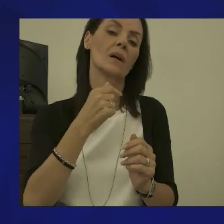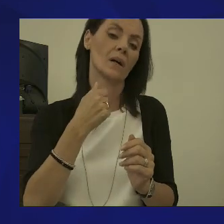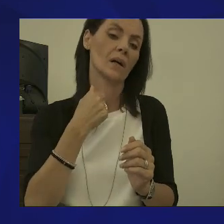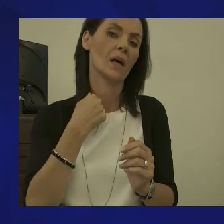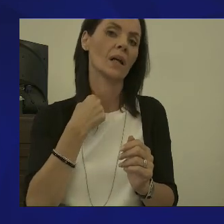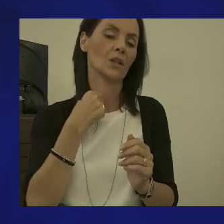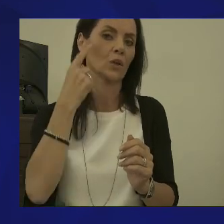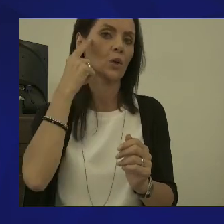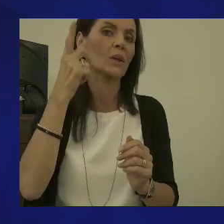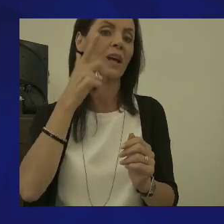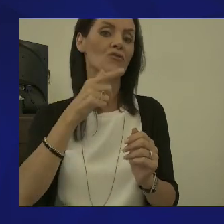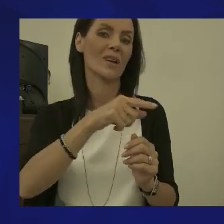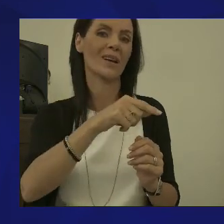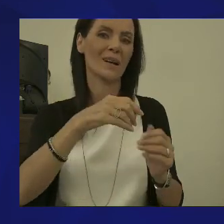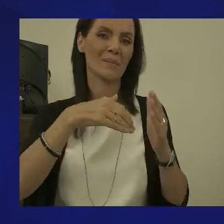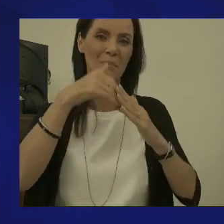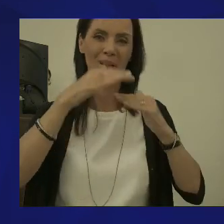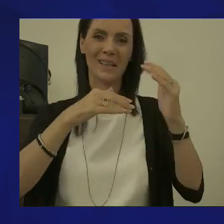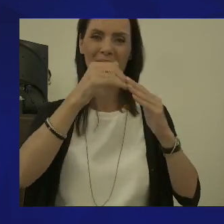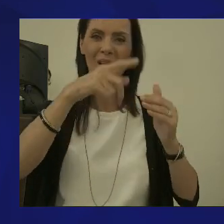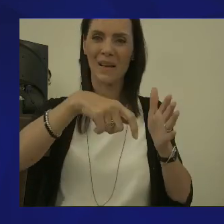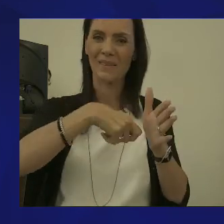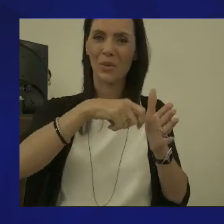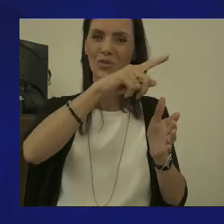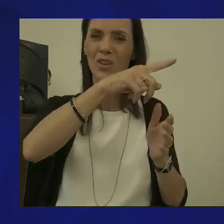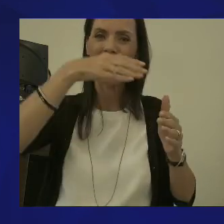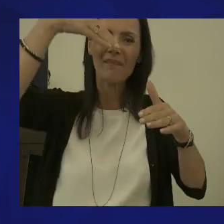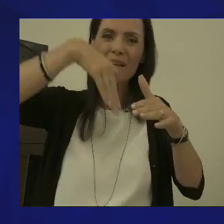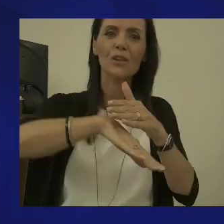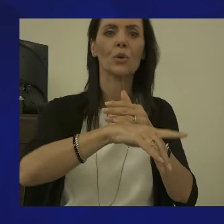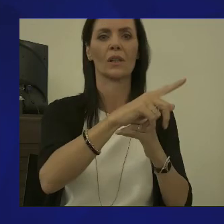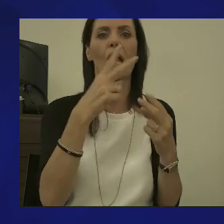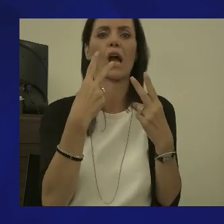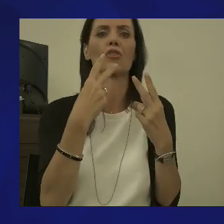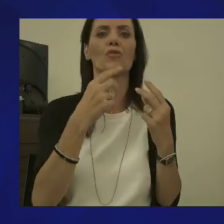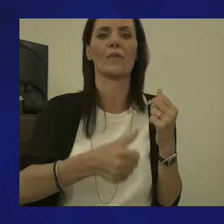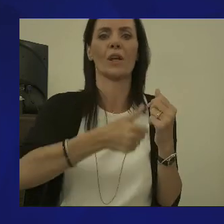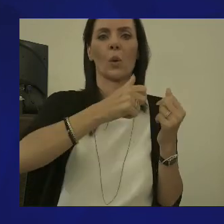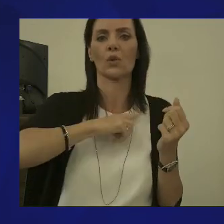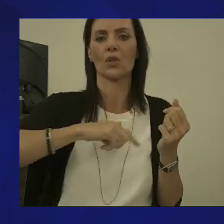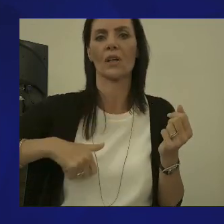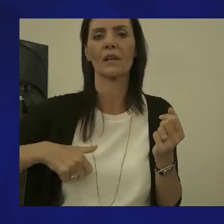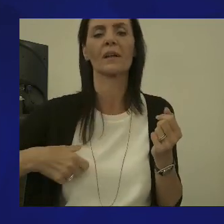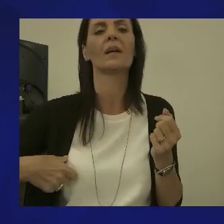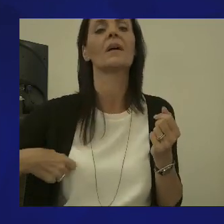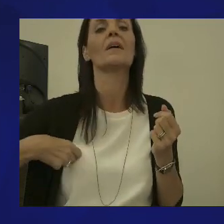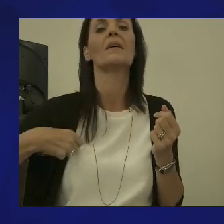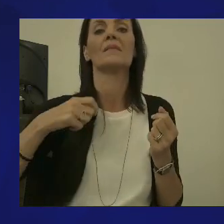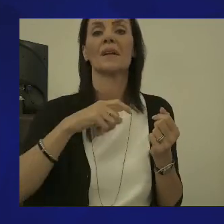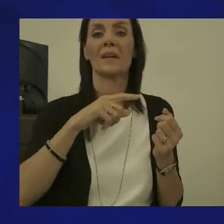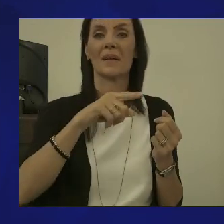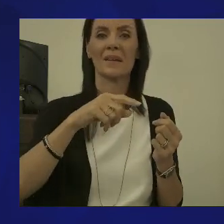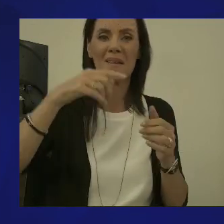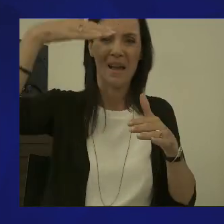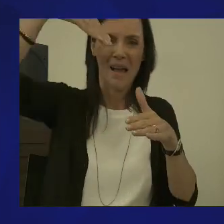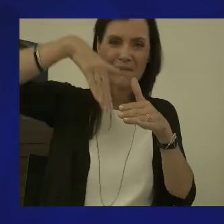לך. אני אפילו בישיבה הראיתי להם את הציטוט שלך מהדרכון על החשיבות של ואדי שיח. וואדי שיח